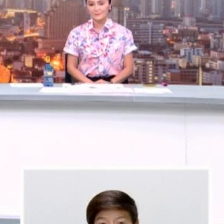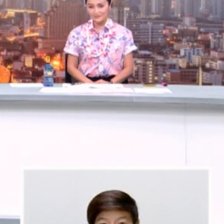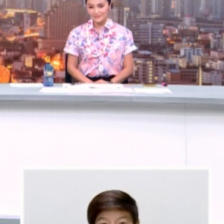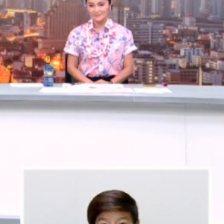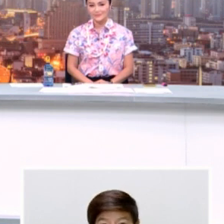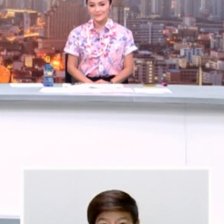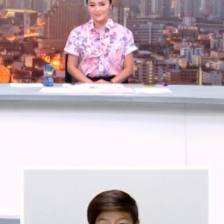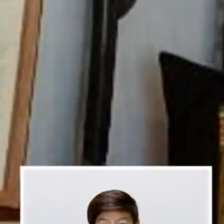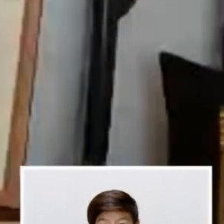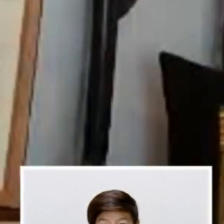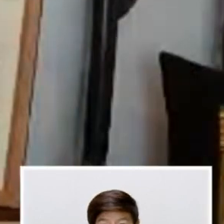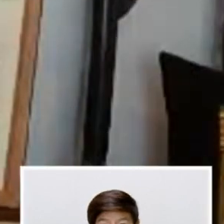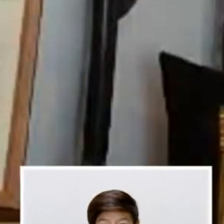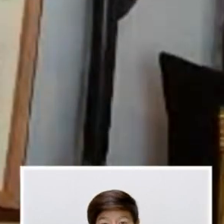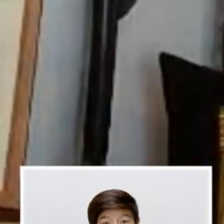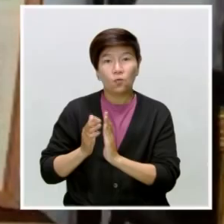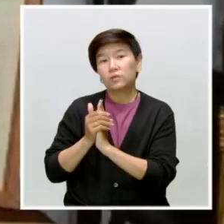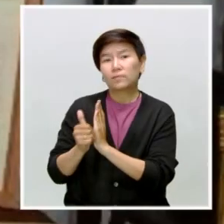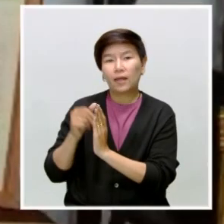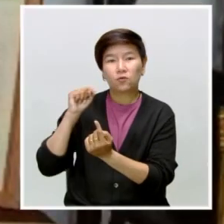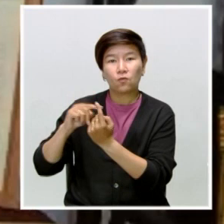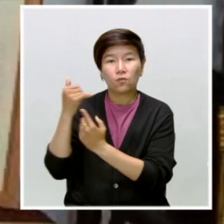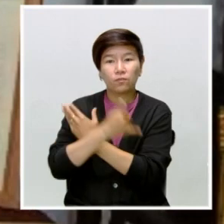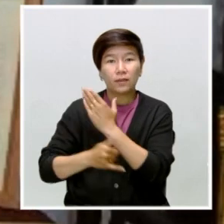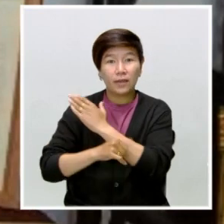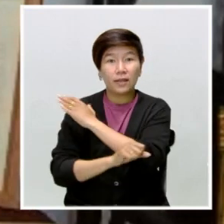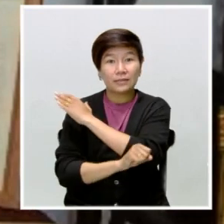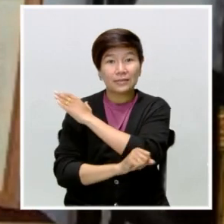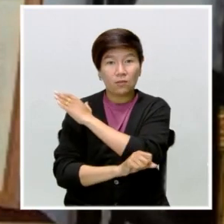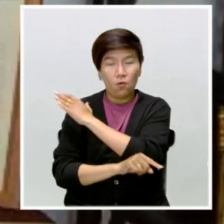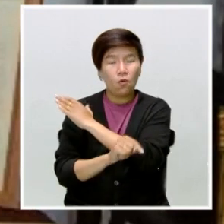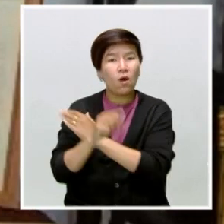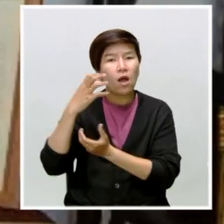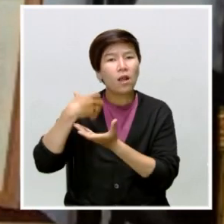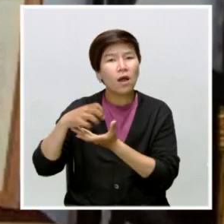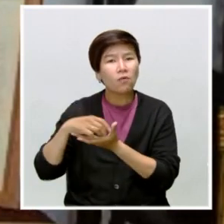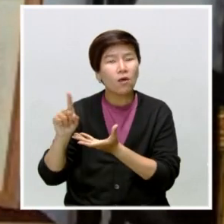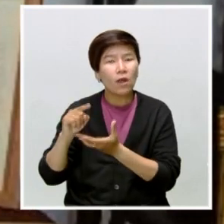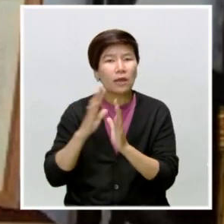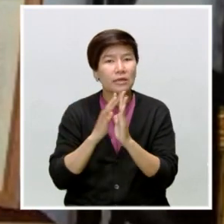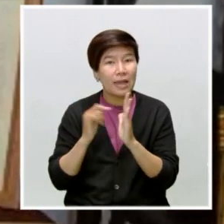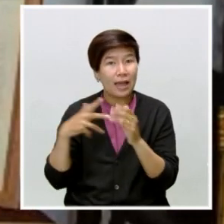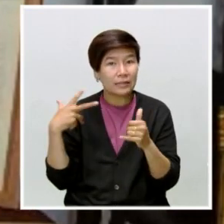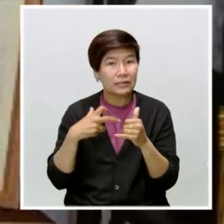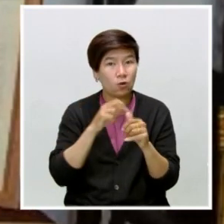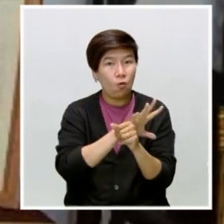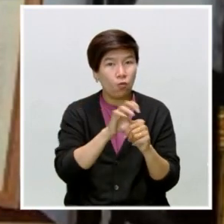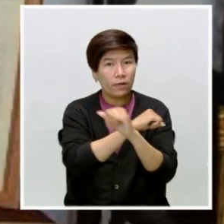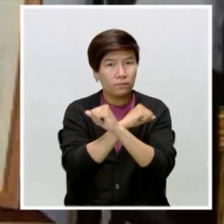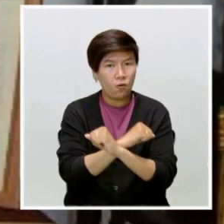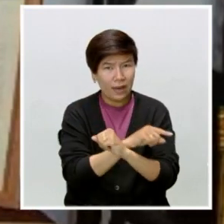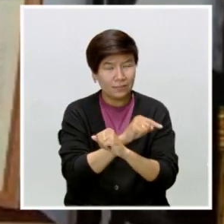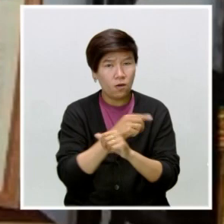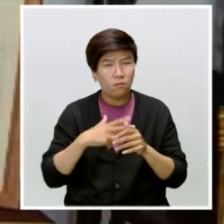เชิญครับ ผู้เชี่ยวชาญจากสิงคโปร์นะคะระบุว่าวัคซีนป้องกันโควิด-19 เนี่ยถูกดีไซน์มาเพื่อป้องกันอา